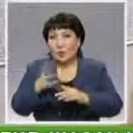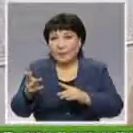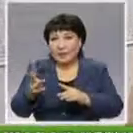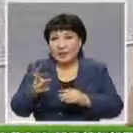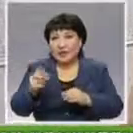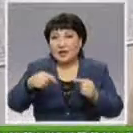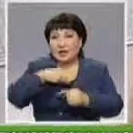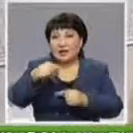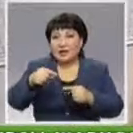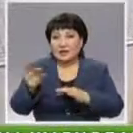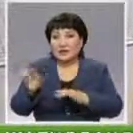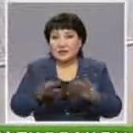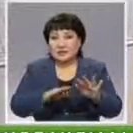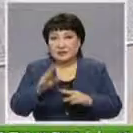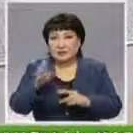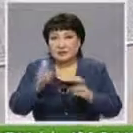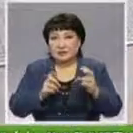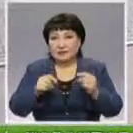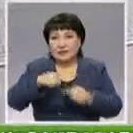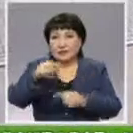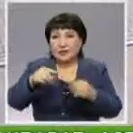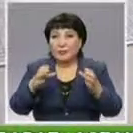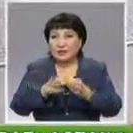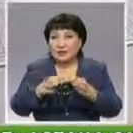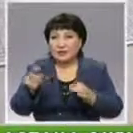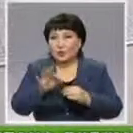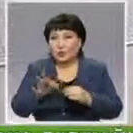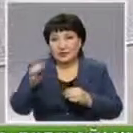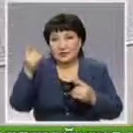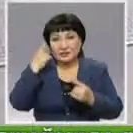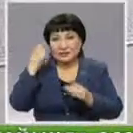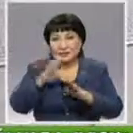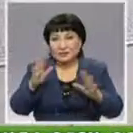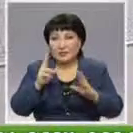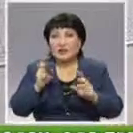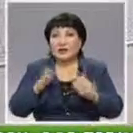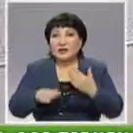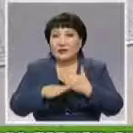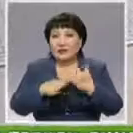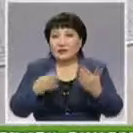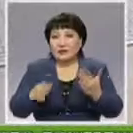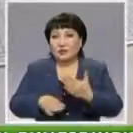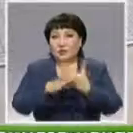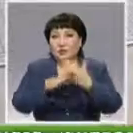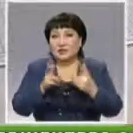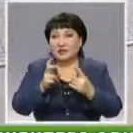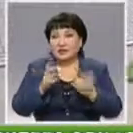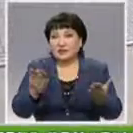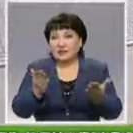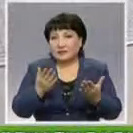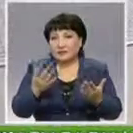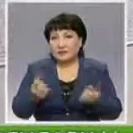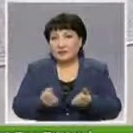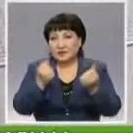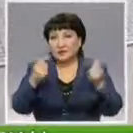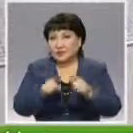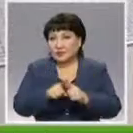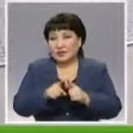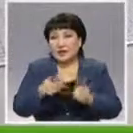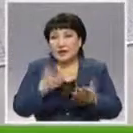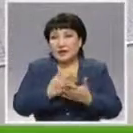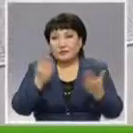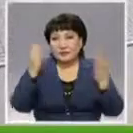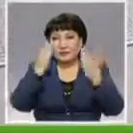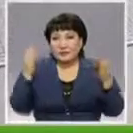туралы мүлдем естімегенмін. Олар қалай қолдау көрсетеді, қалай жәрдемдеседі, бұл жөнде ештеңе білмеймін. Мүмкін халықты құлақтандыру ісі